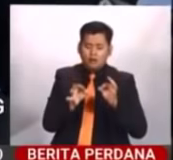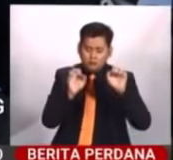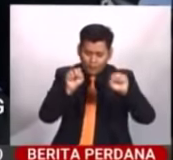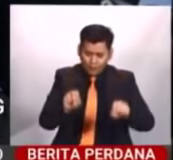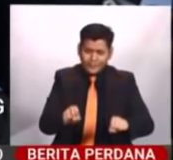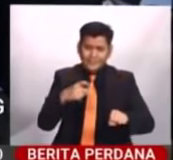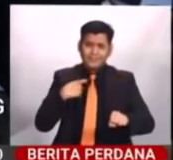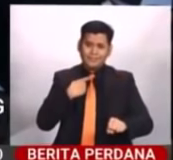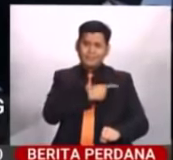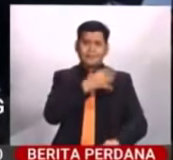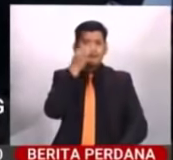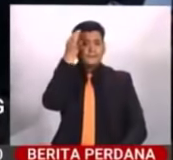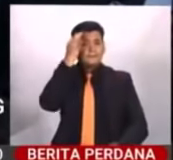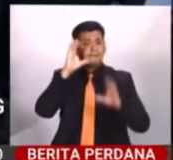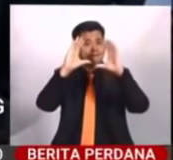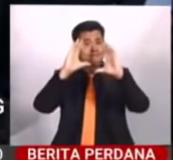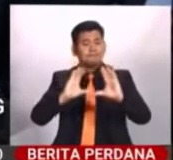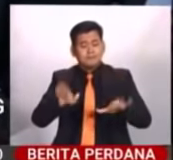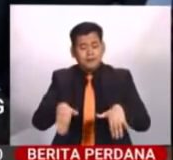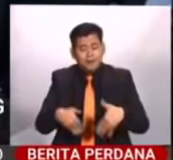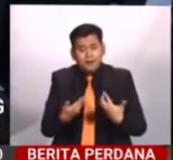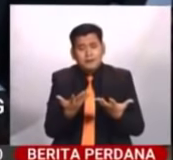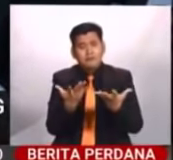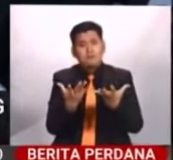boleh fikirkan cara-cara mana.